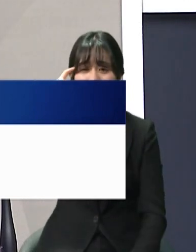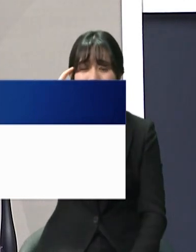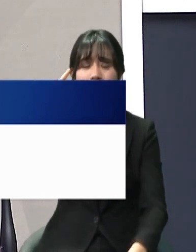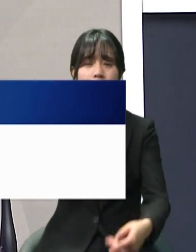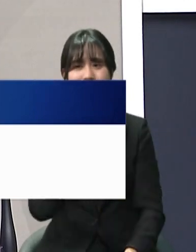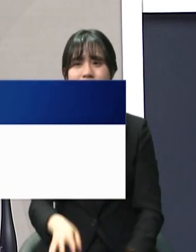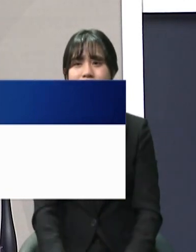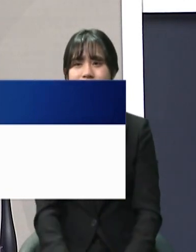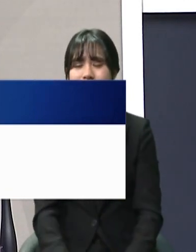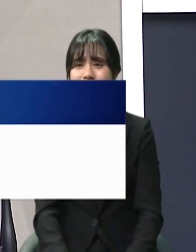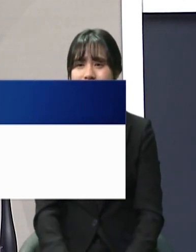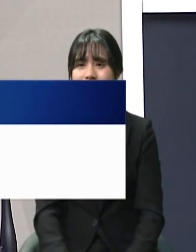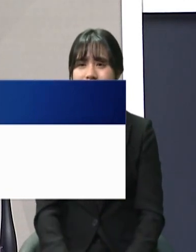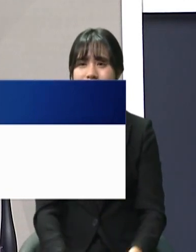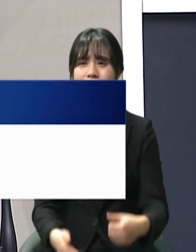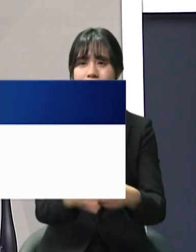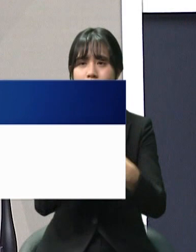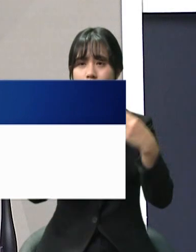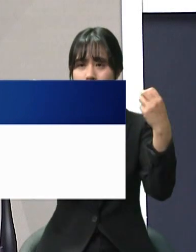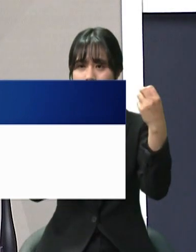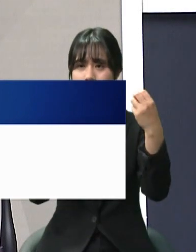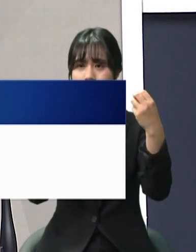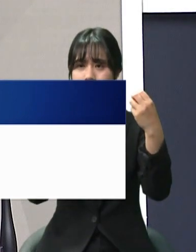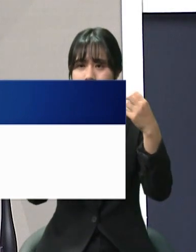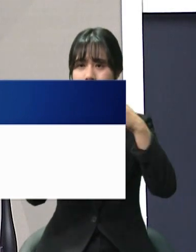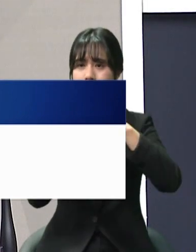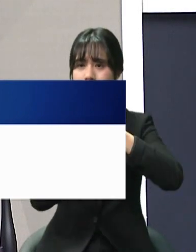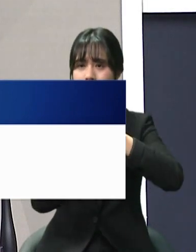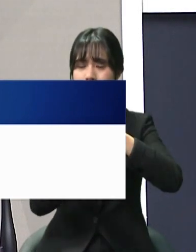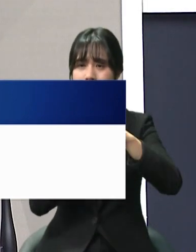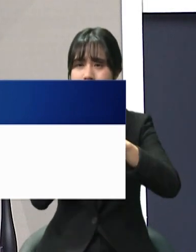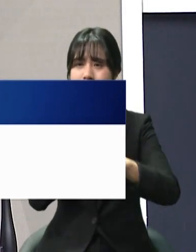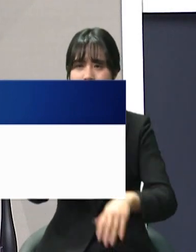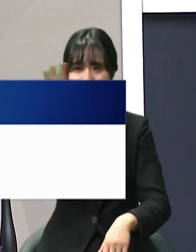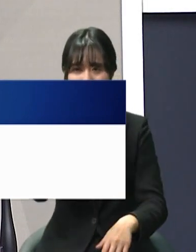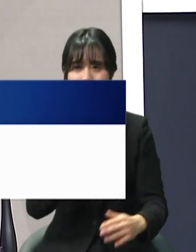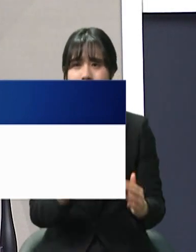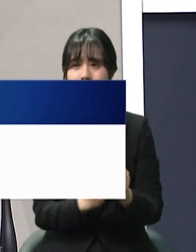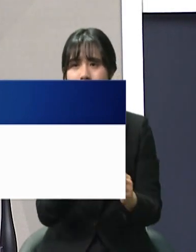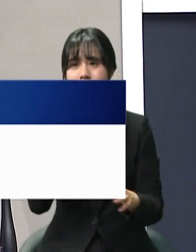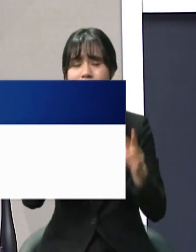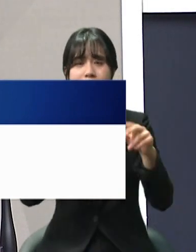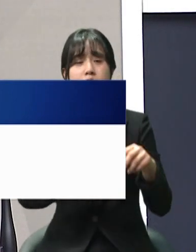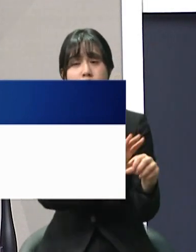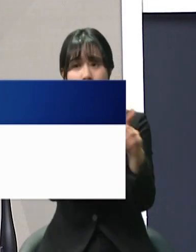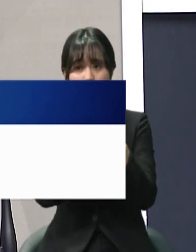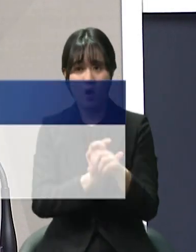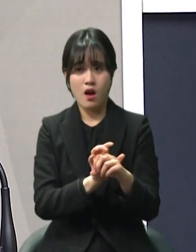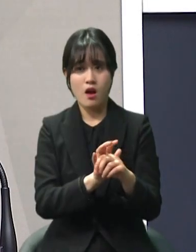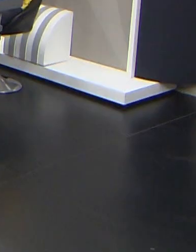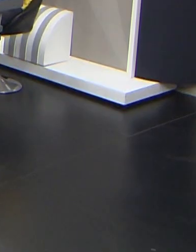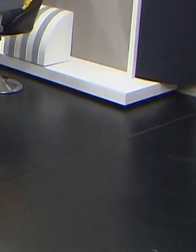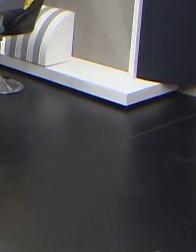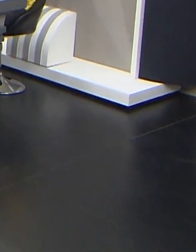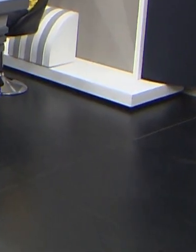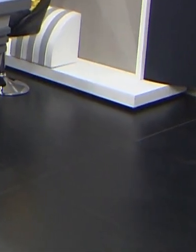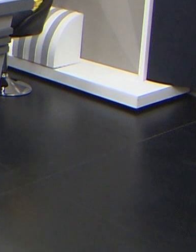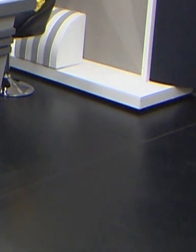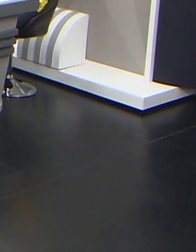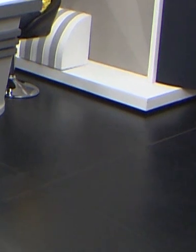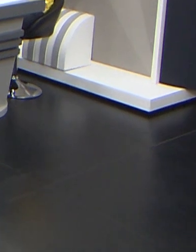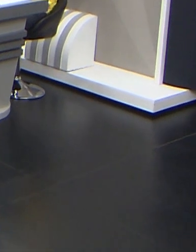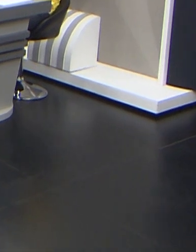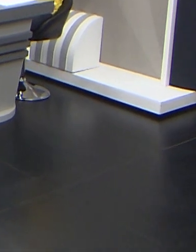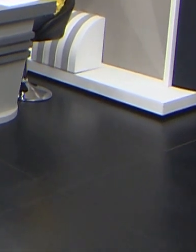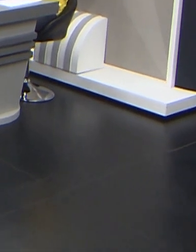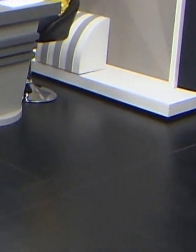많이 높아지셨습니다. 오히려 아까도 말씀 강조합니다마는 코로나 위기 때 얼마나 능력을 보이는 정치 세력이 있는가.